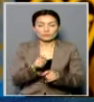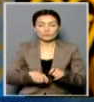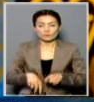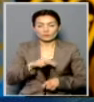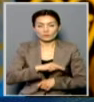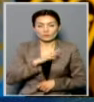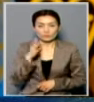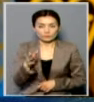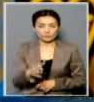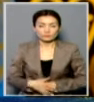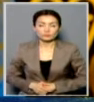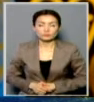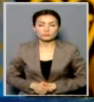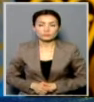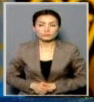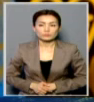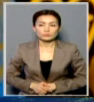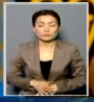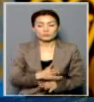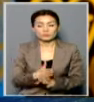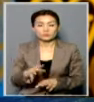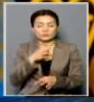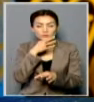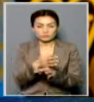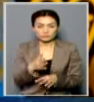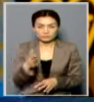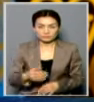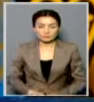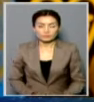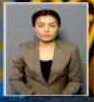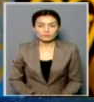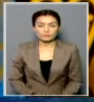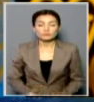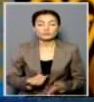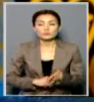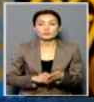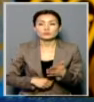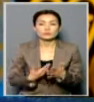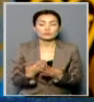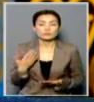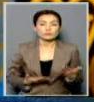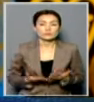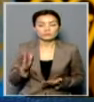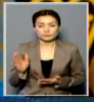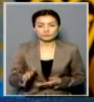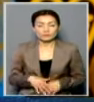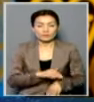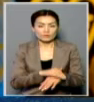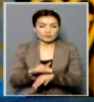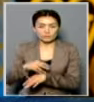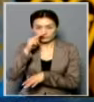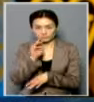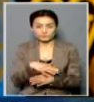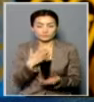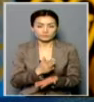и более поздние мы вам уже скажем результаты из-за чего была причина есть и будет доказана вина уже